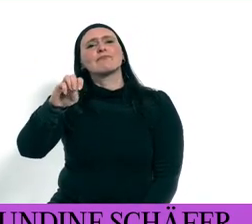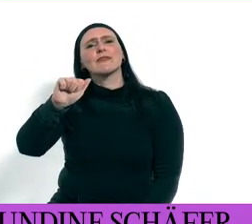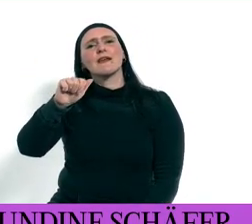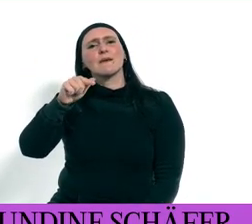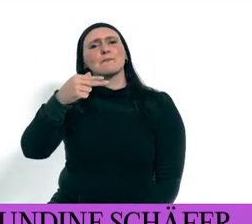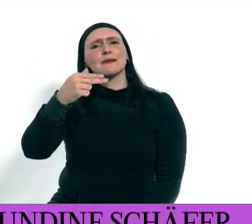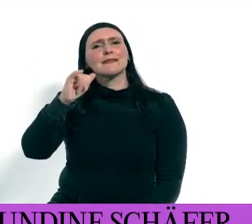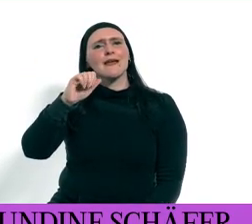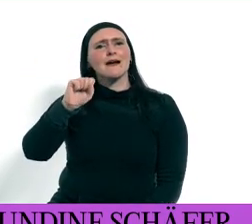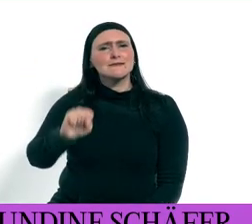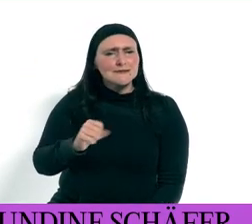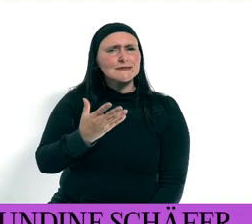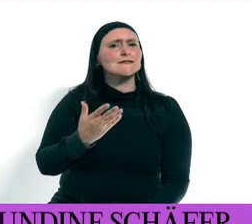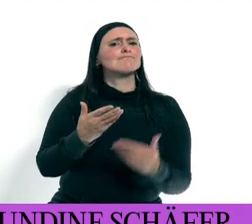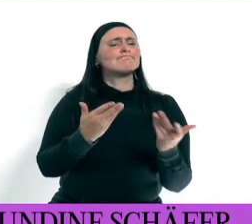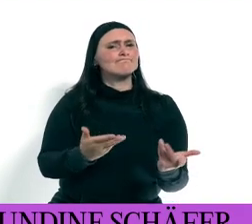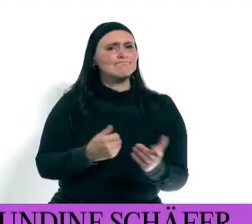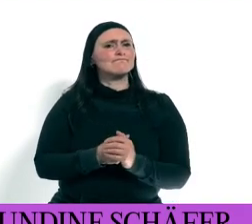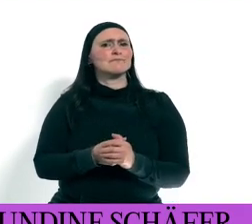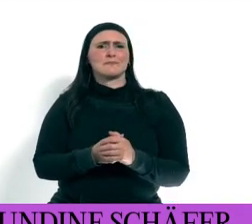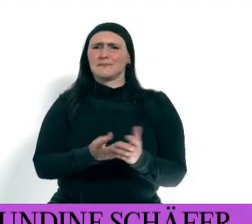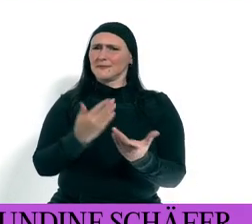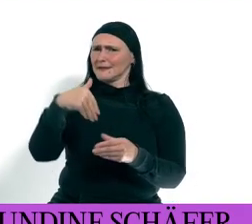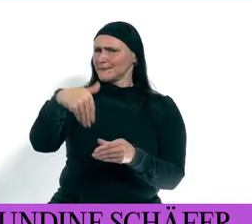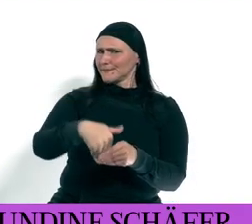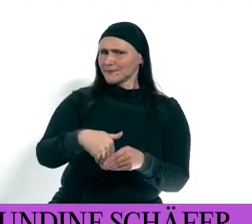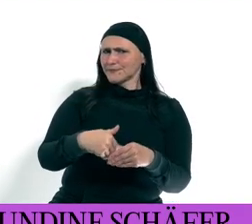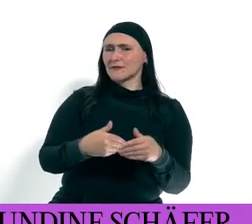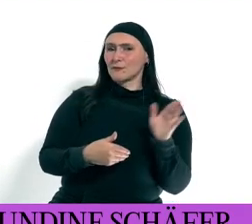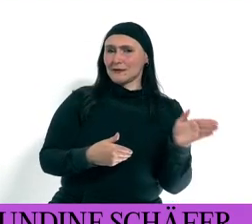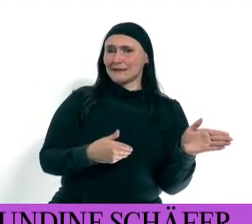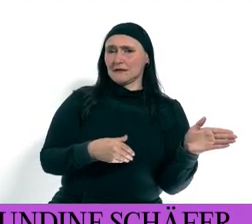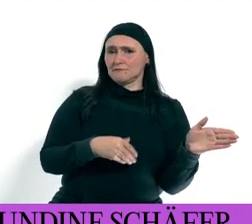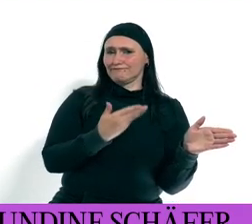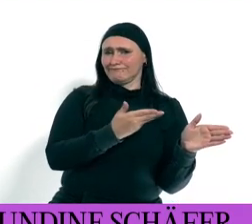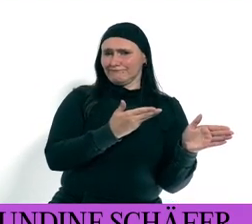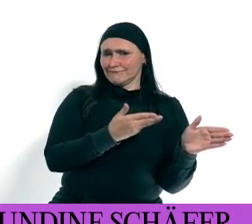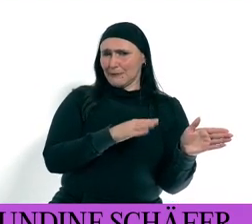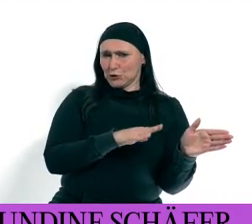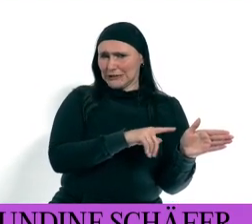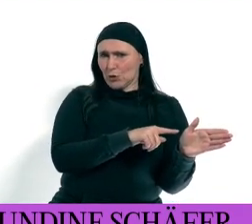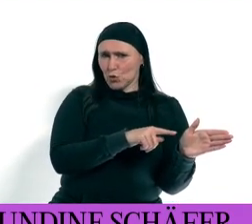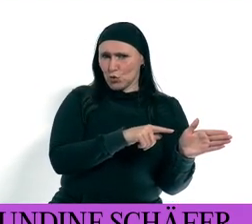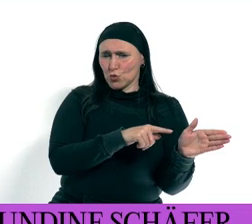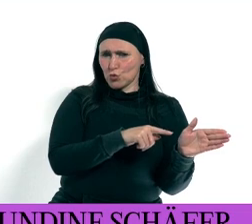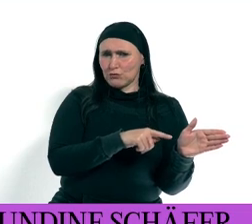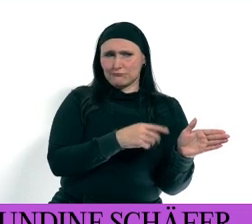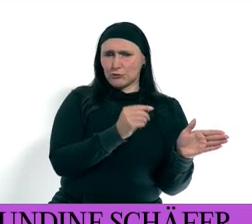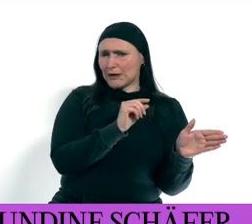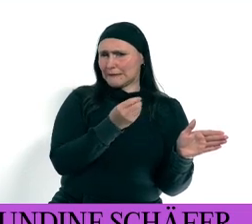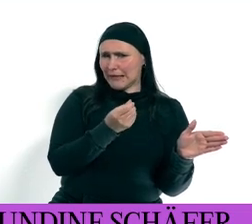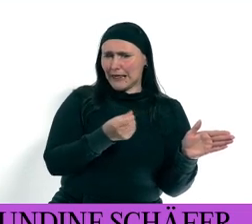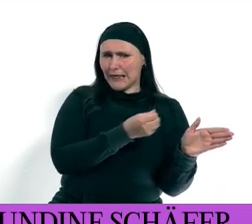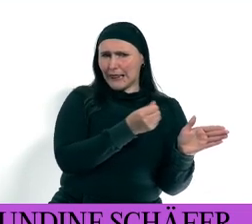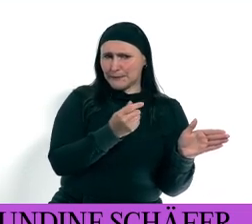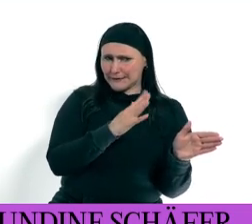introductions, some of the elements Matthias, that, vielleicht that zu Rico, dir nun. You know, were able to develop from very, very early on,